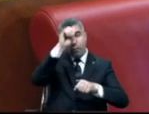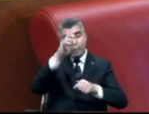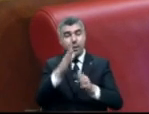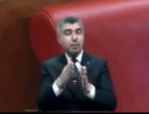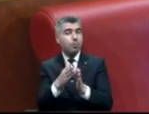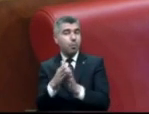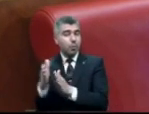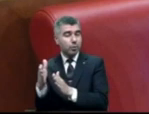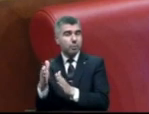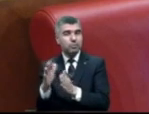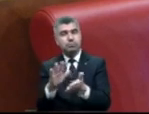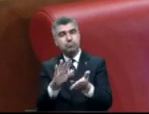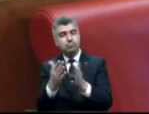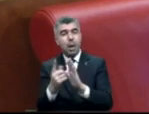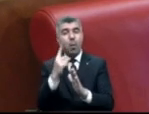الفوسفات